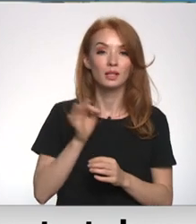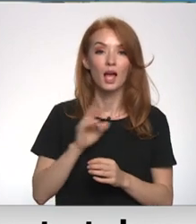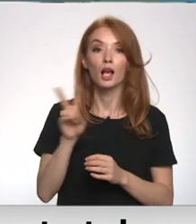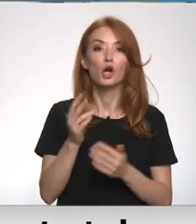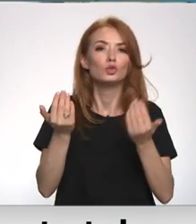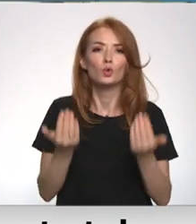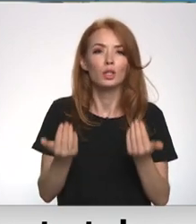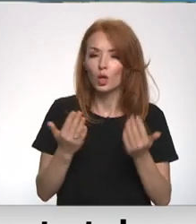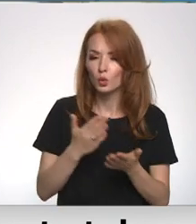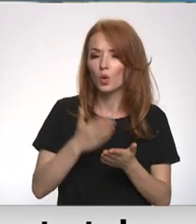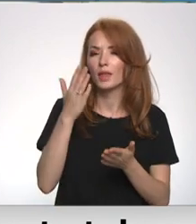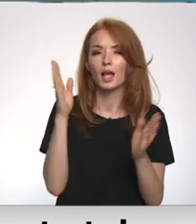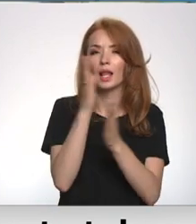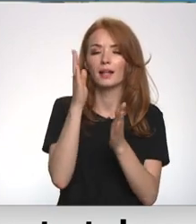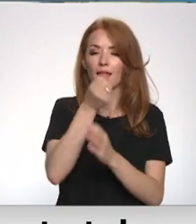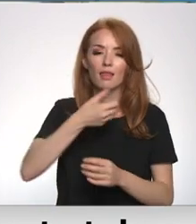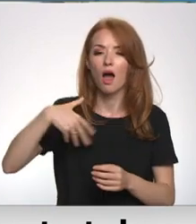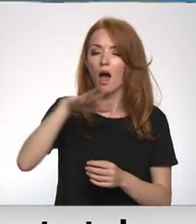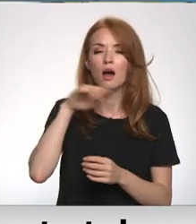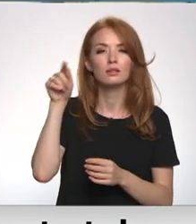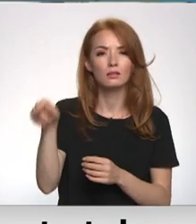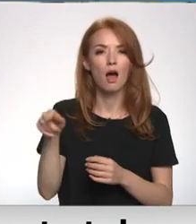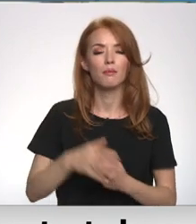notiek likteņdārzā?